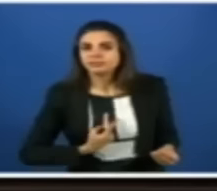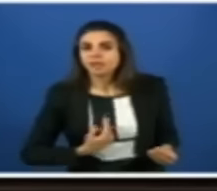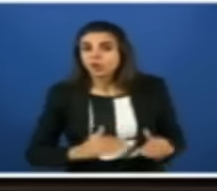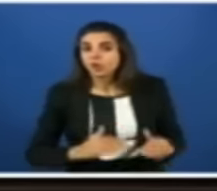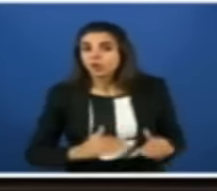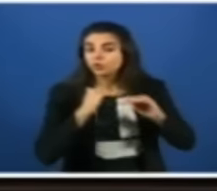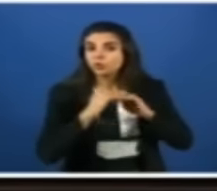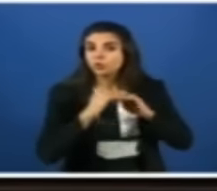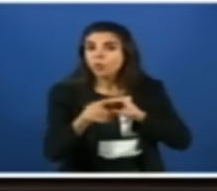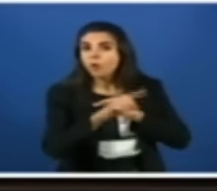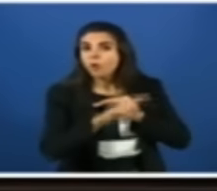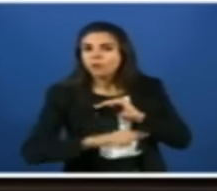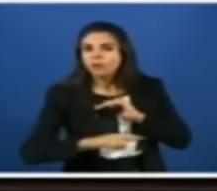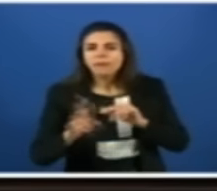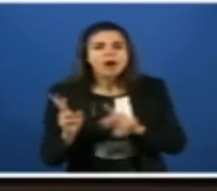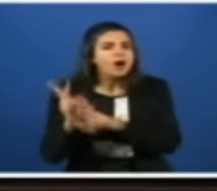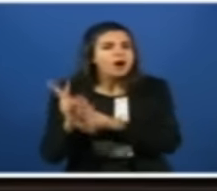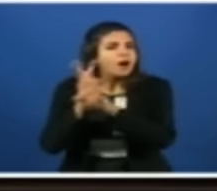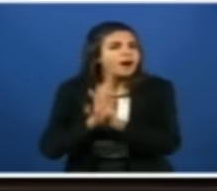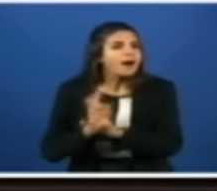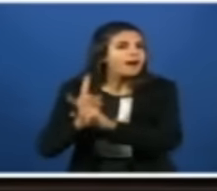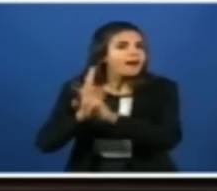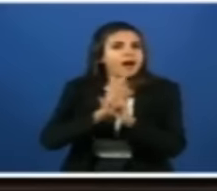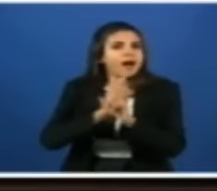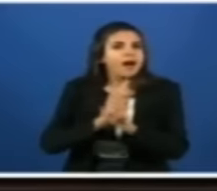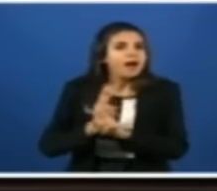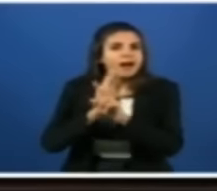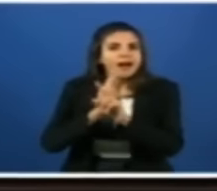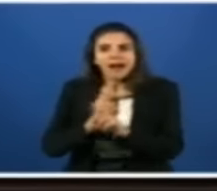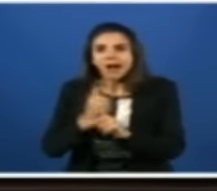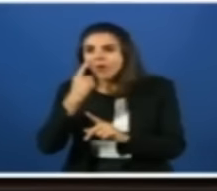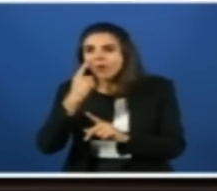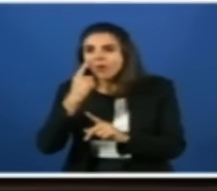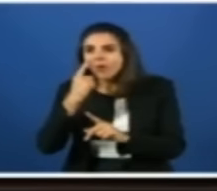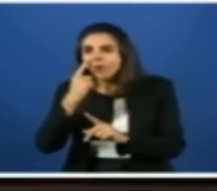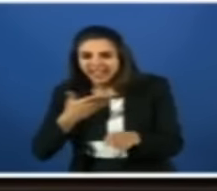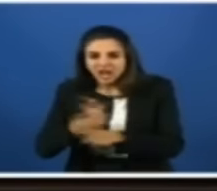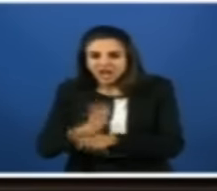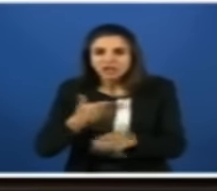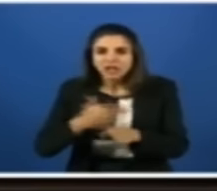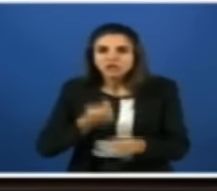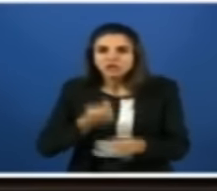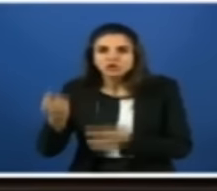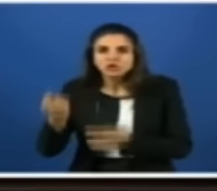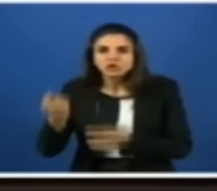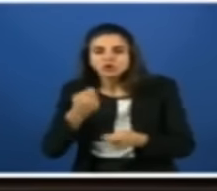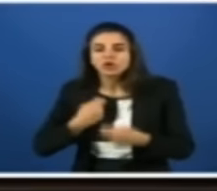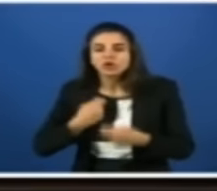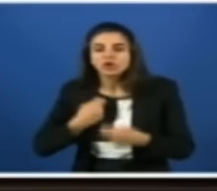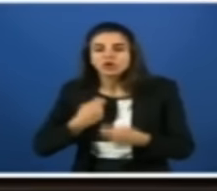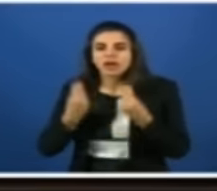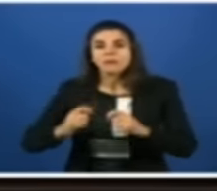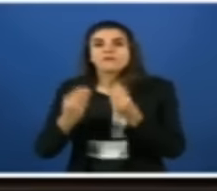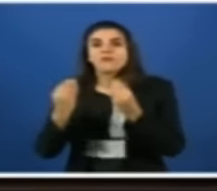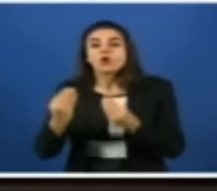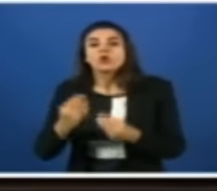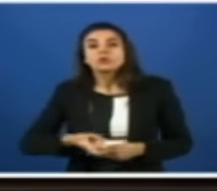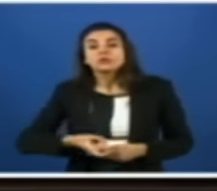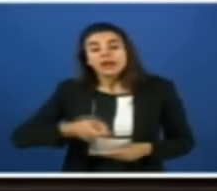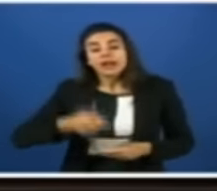milletin hayallerini birer birer gerçeğe dönüştürdü. Sultan